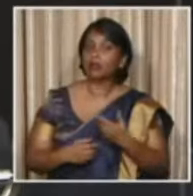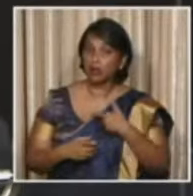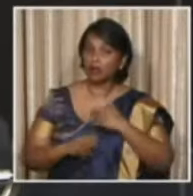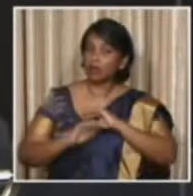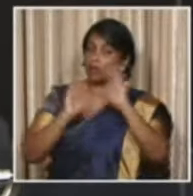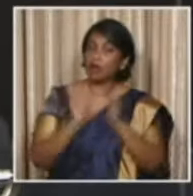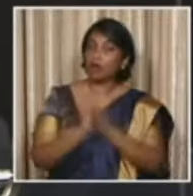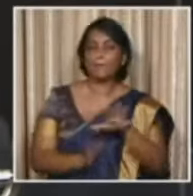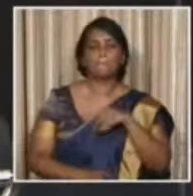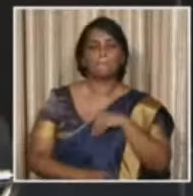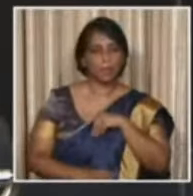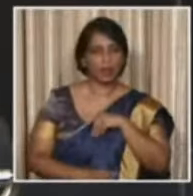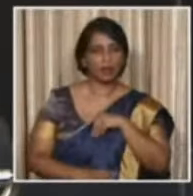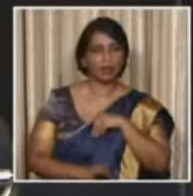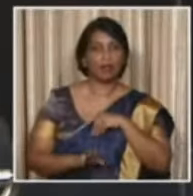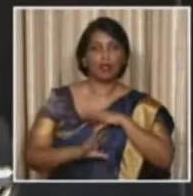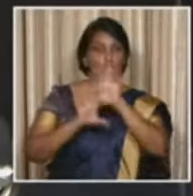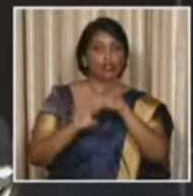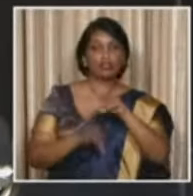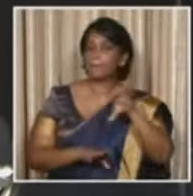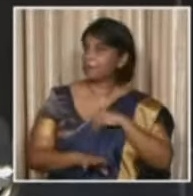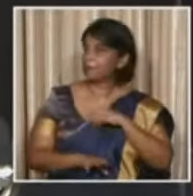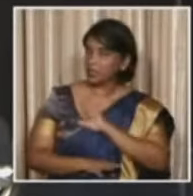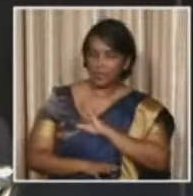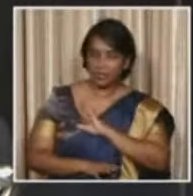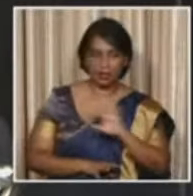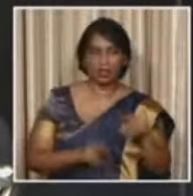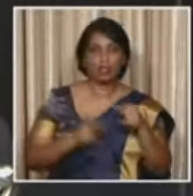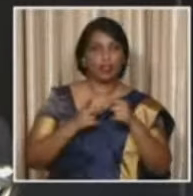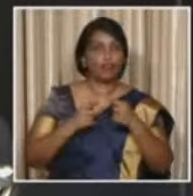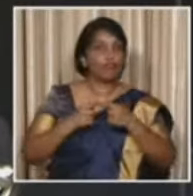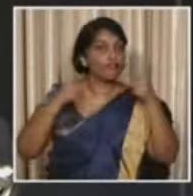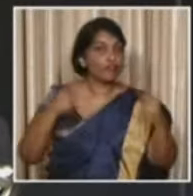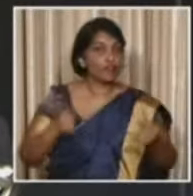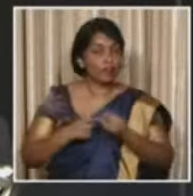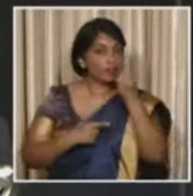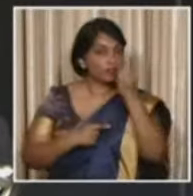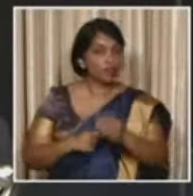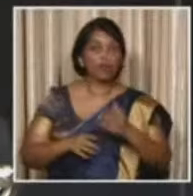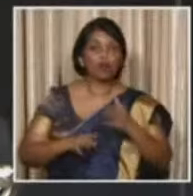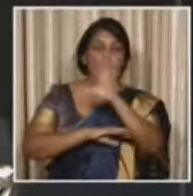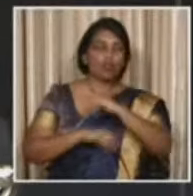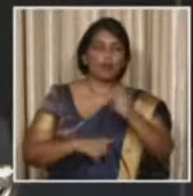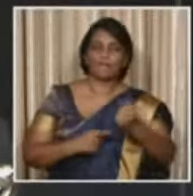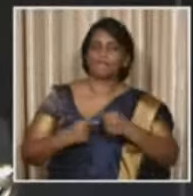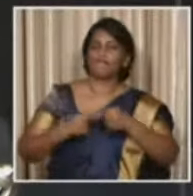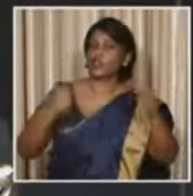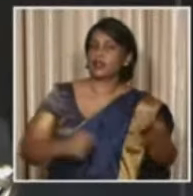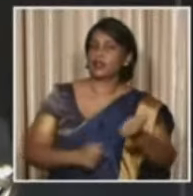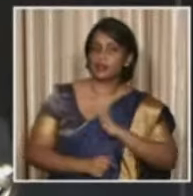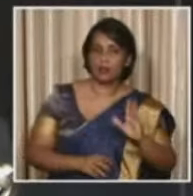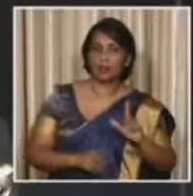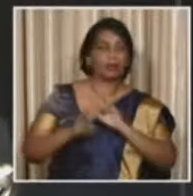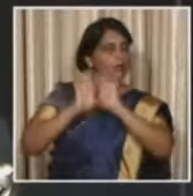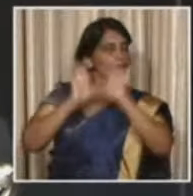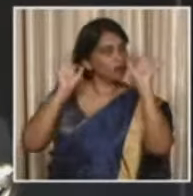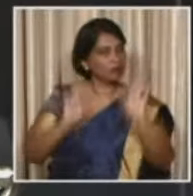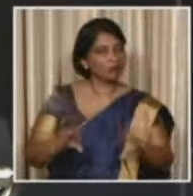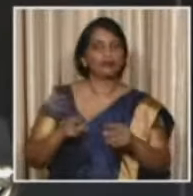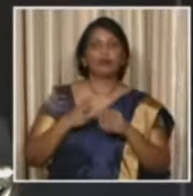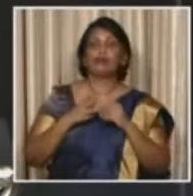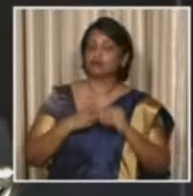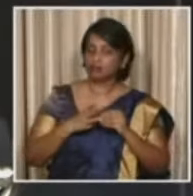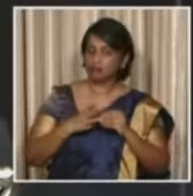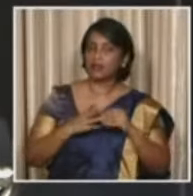සියලු දෙයටම එකඟයි. අපි සියලු දෙයටම එකඟ නැහැ. අපි විපක්ෂව දුන්නා නම් අපි සියලු දෙයටම එකඟ නැහැ. අපි එහෙමත් නැහැ. ඒ